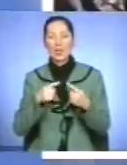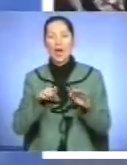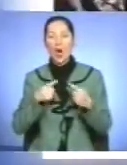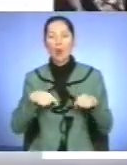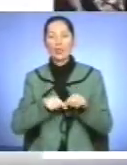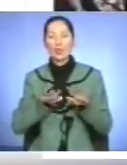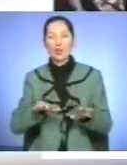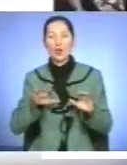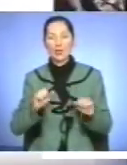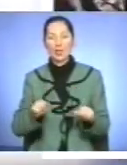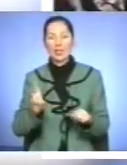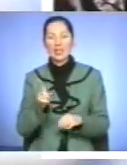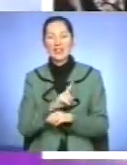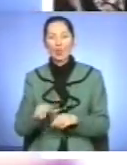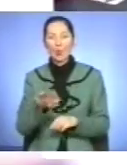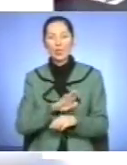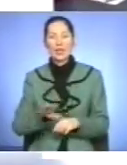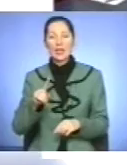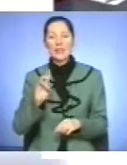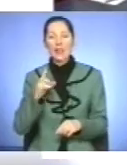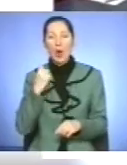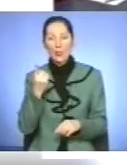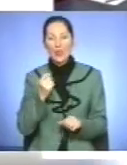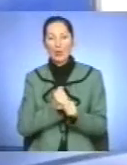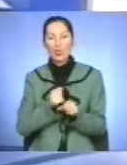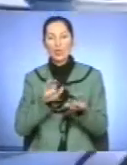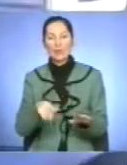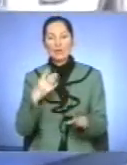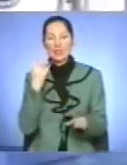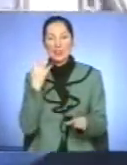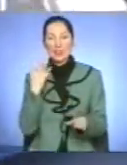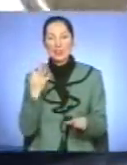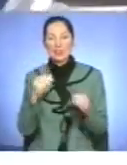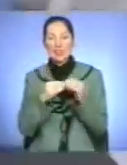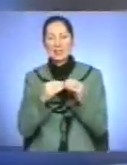На Тернопільщині на одне робоче місце 10 претендентів.